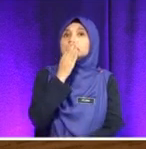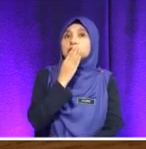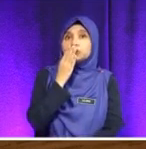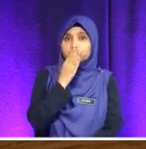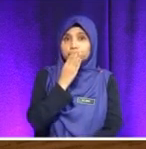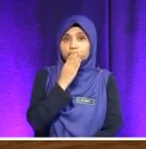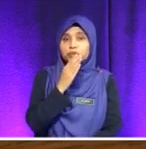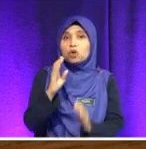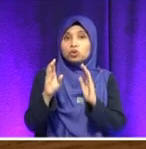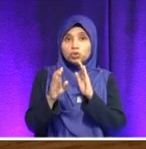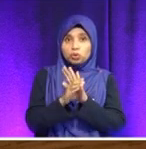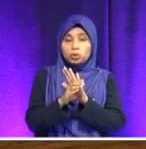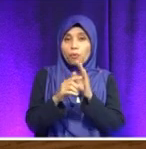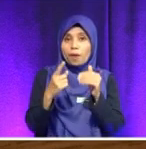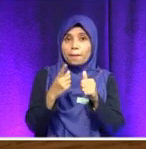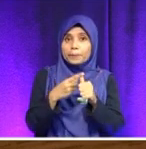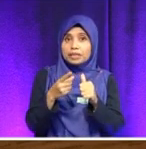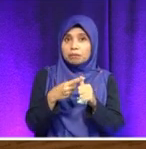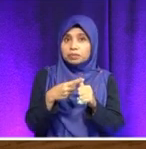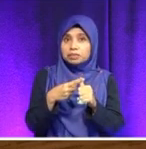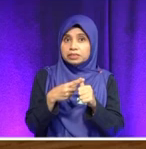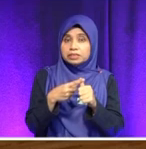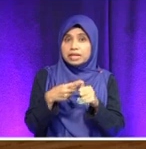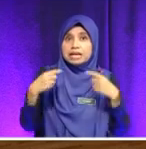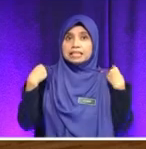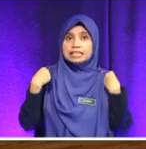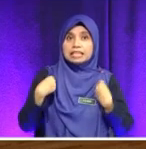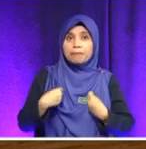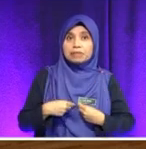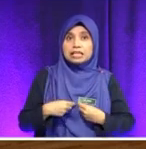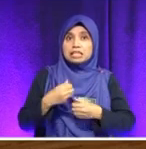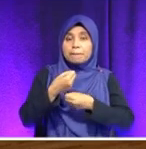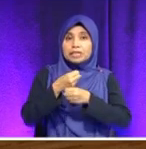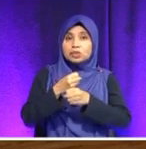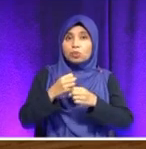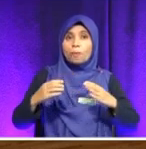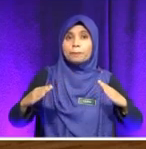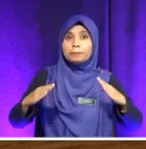kita tengok contoh. Yang pertama kita ada contoh napkin berbentuk piramid.